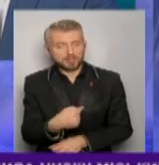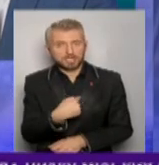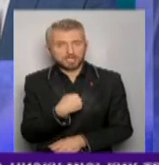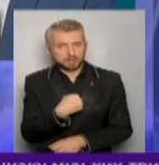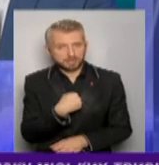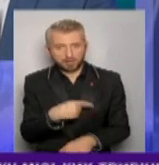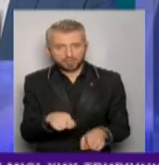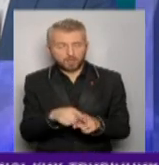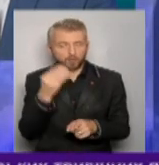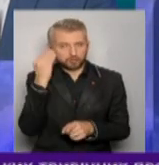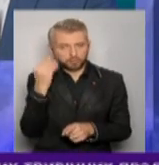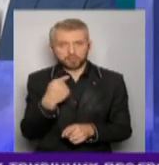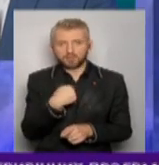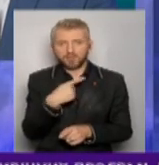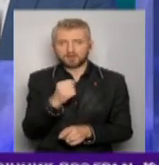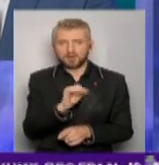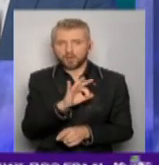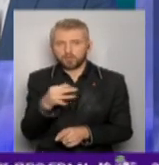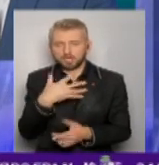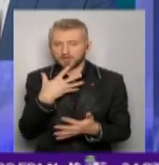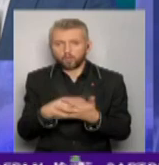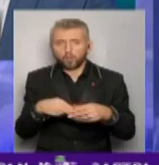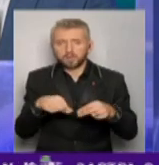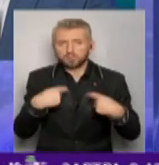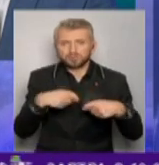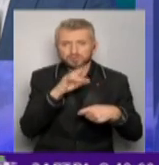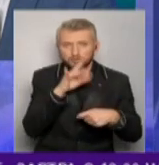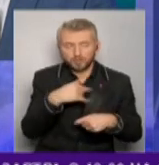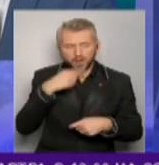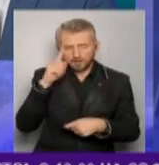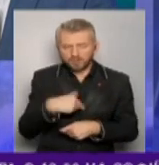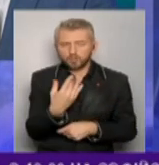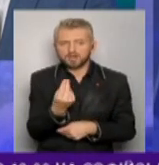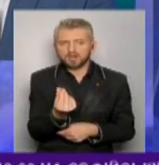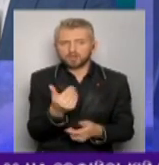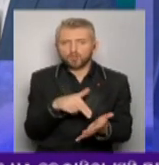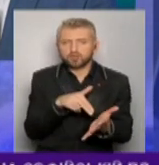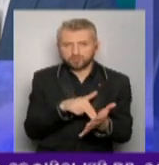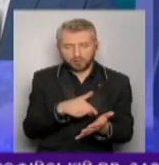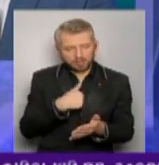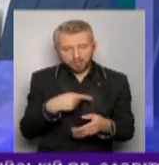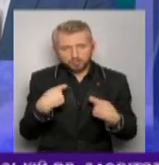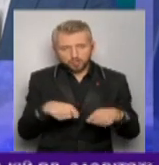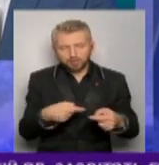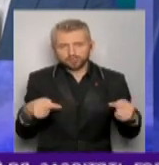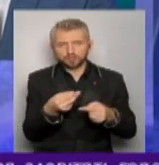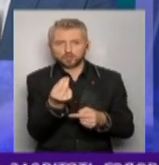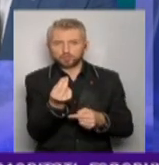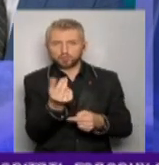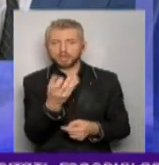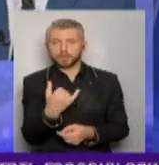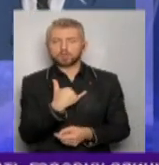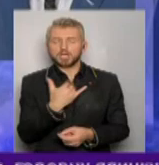я такої думки, що я за копійки свою землю не продам. Я зараз на кошти і продав за відповідну суму. От іще до мене є